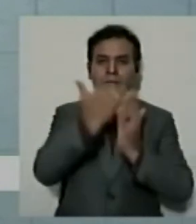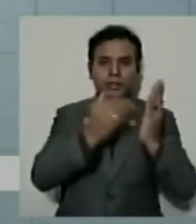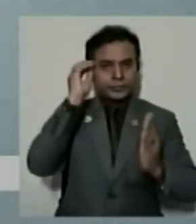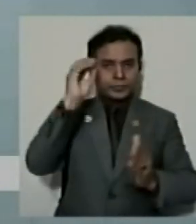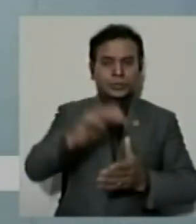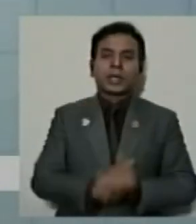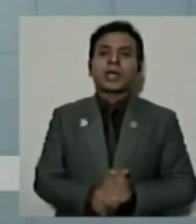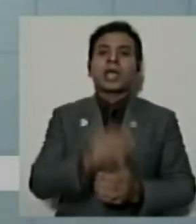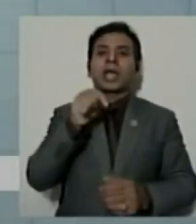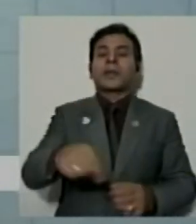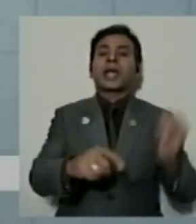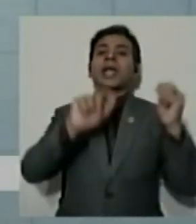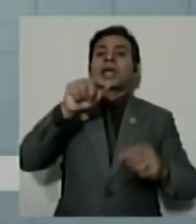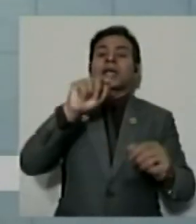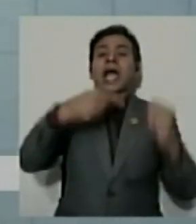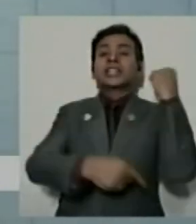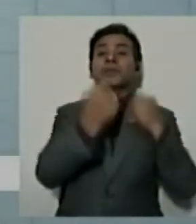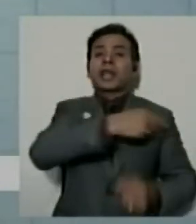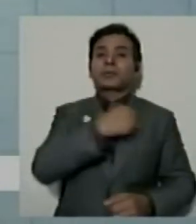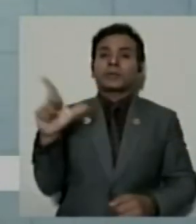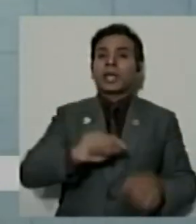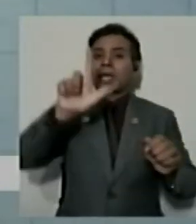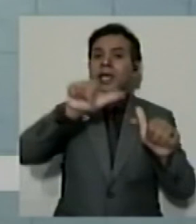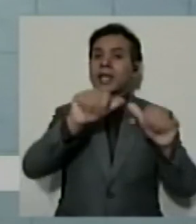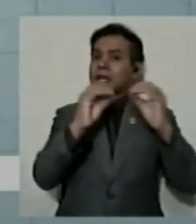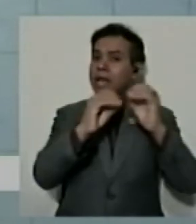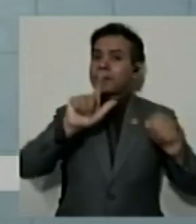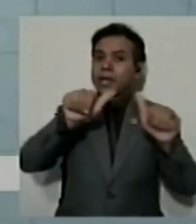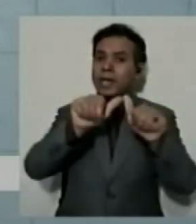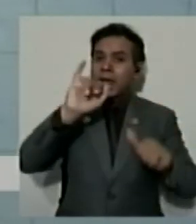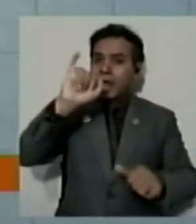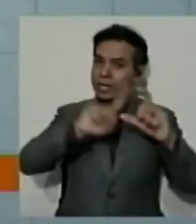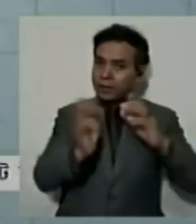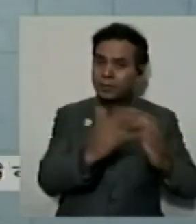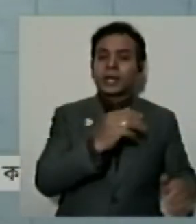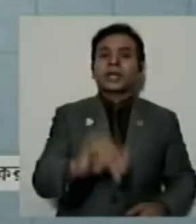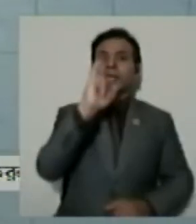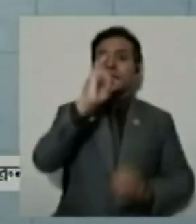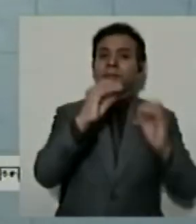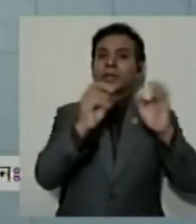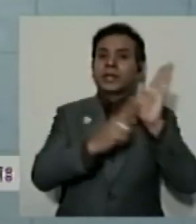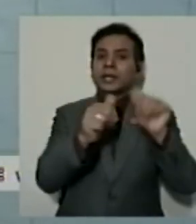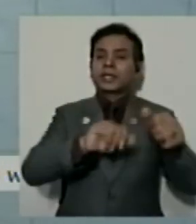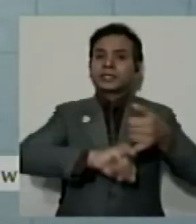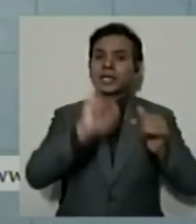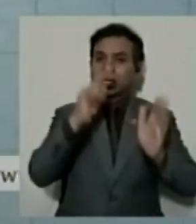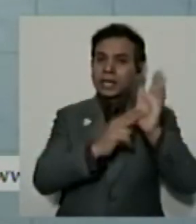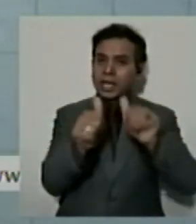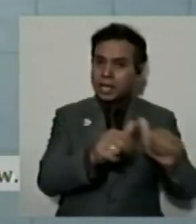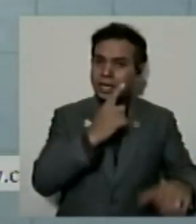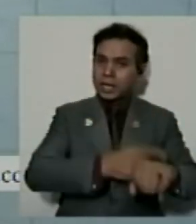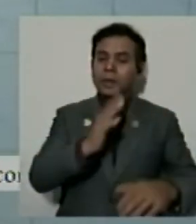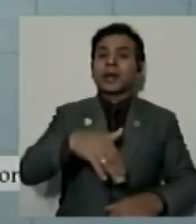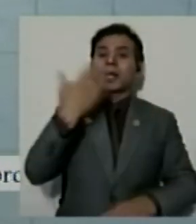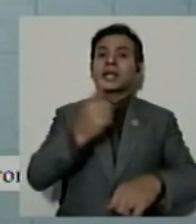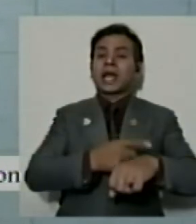বাইরে TMMS, যেটা তাহেরুন নেসা মেমোরিয়াল, এবং রেফায়াতুল্লাহ হসপিটাল, তারাও আবেদন করেছে।